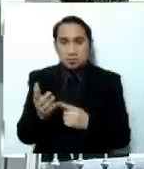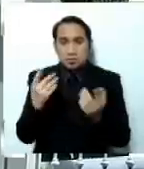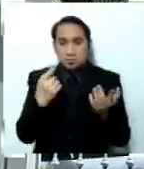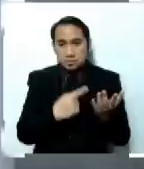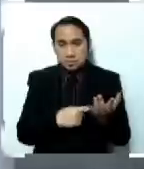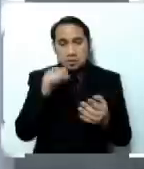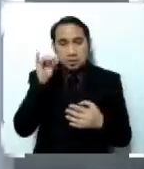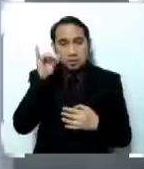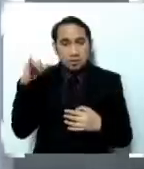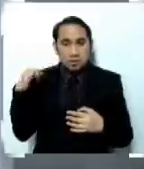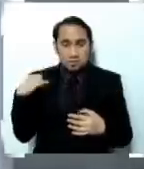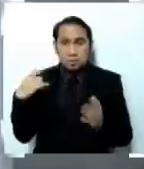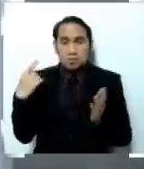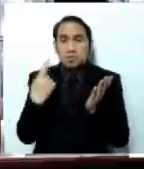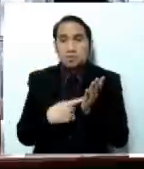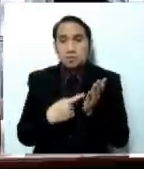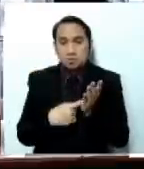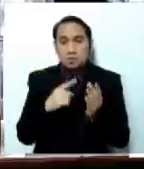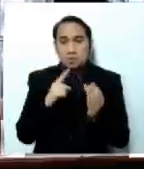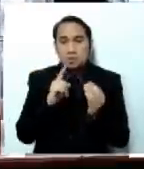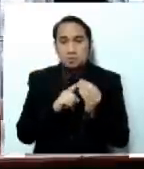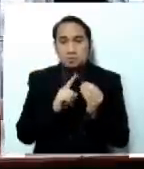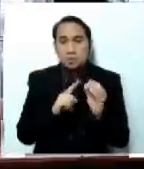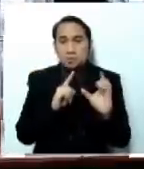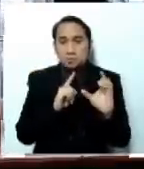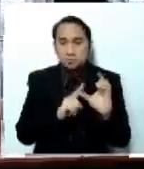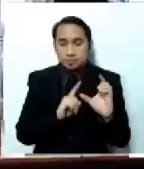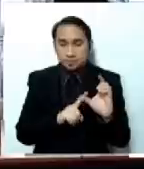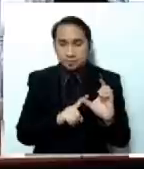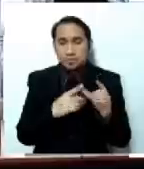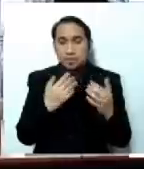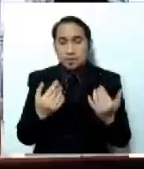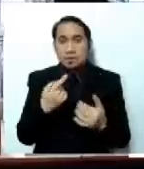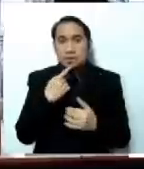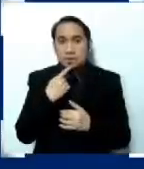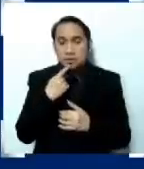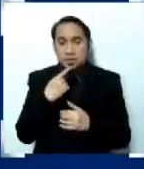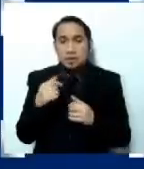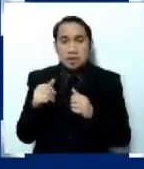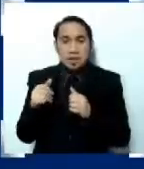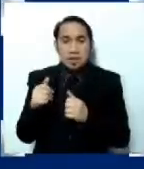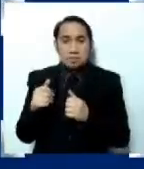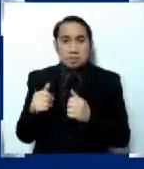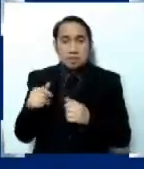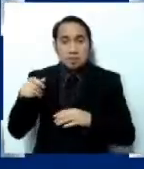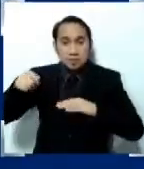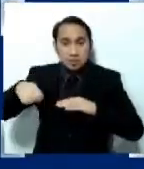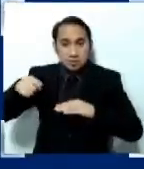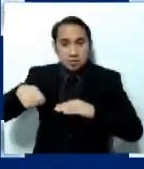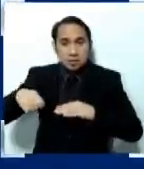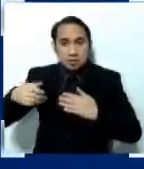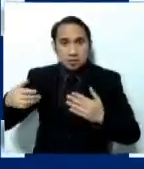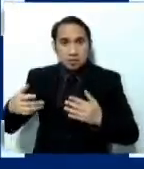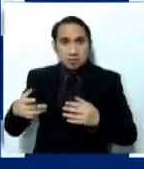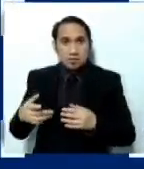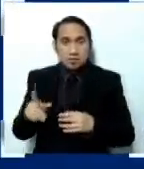napag-usapan ang tungkol sa komunismo. Tanong ni Associate Justice Marvick Leonen, Is it wrong to be communist?